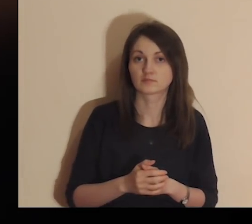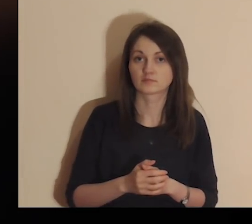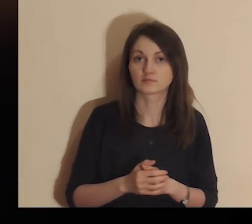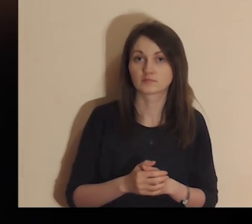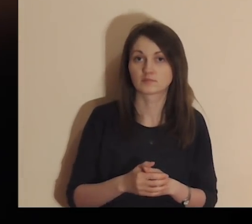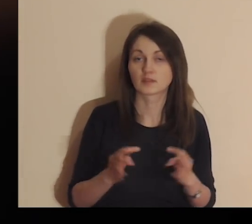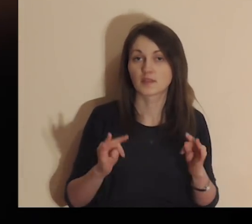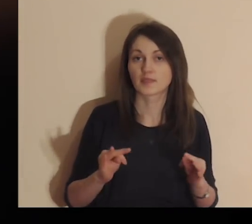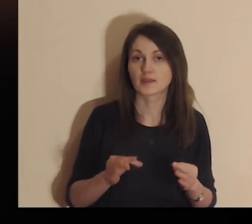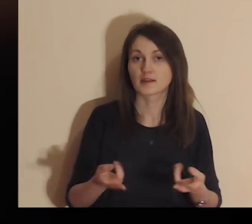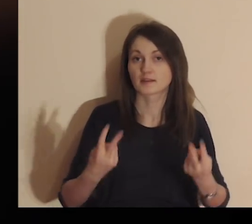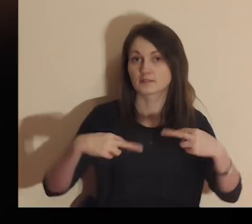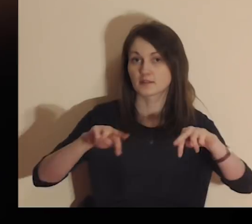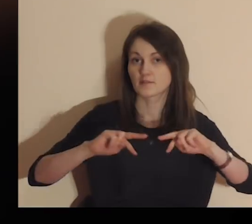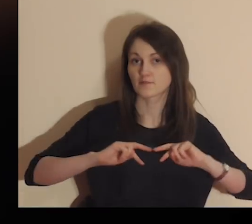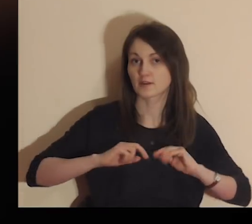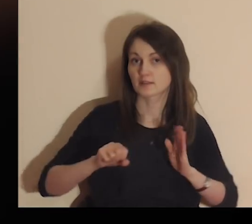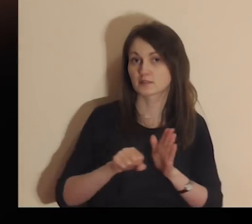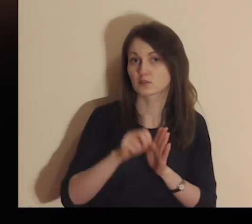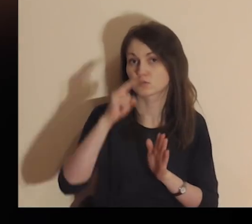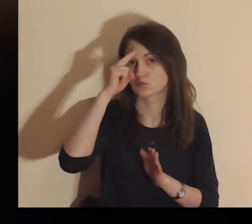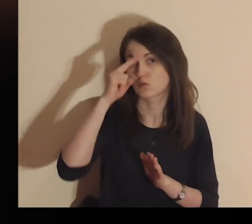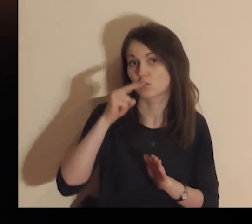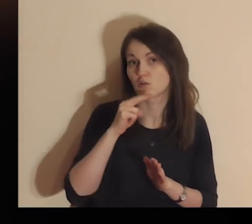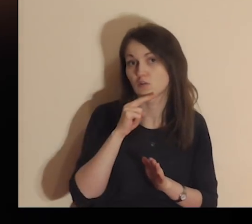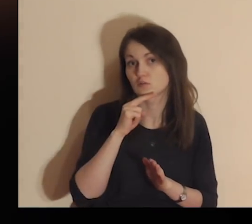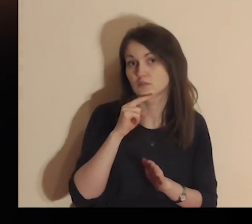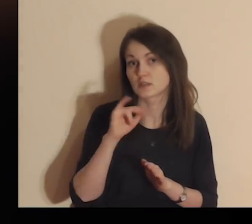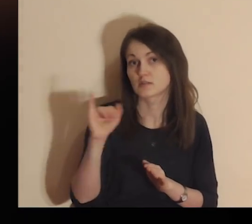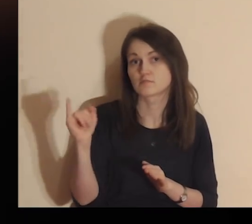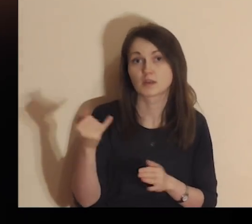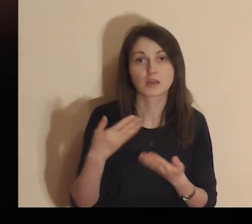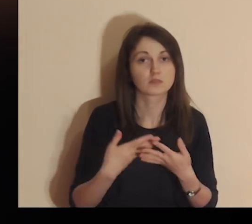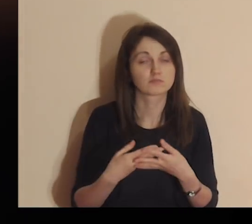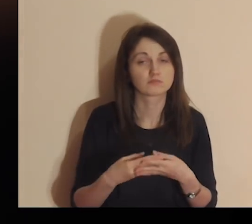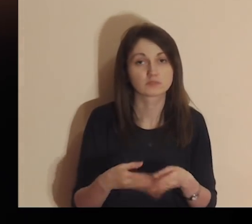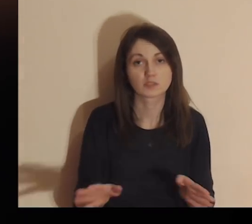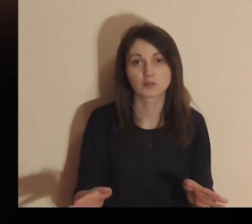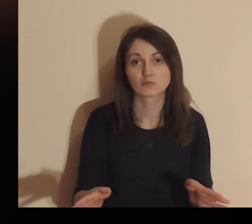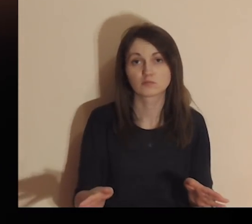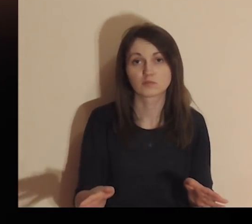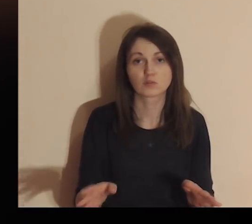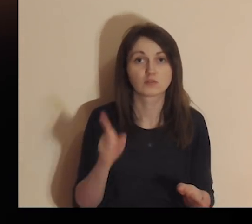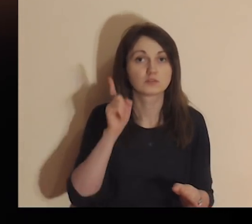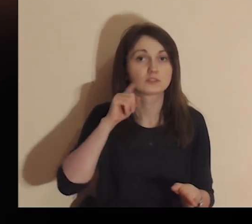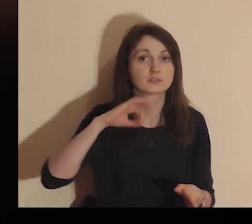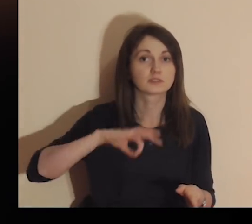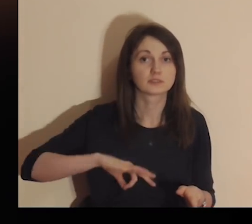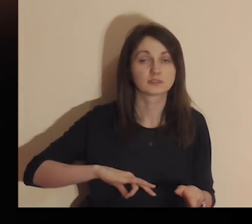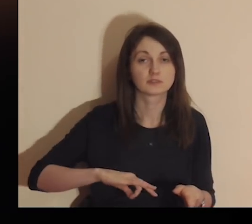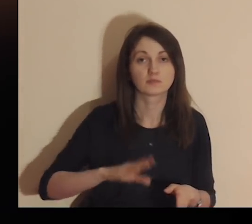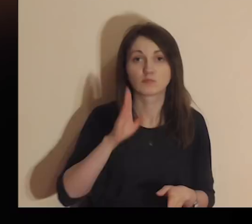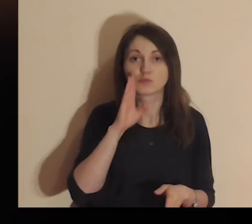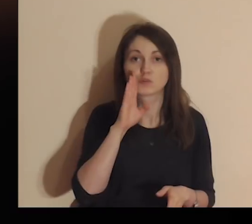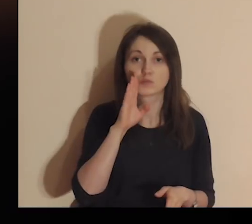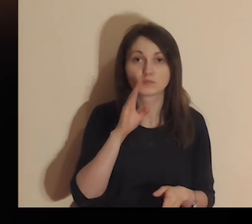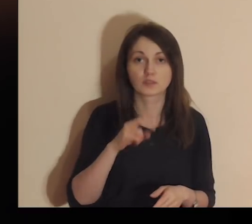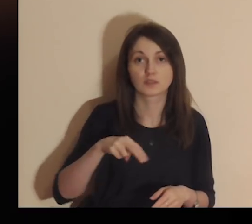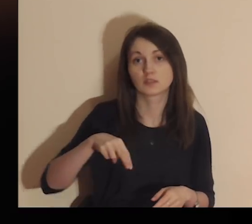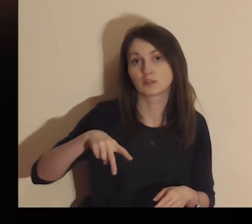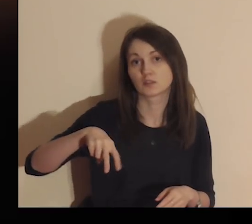wyobraź sobie, że właśnie wracasz do Ojca jak zagubiony syn.